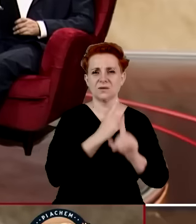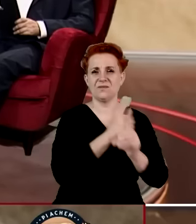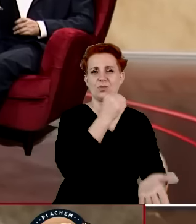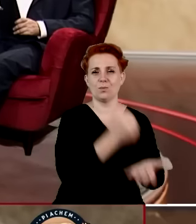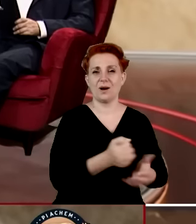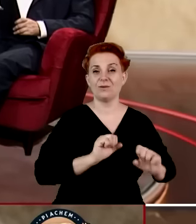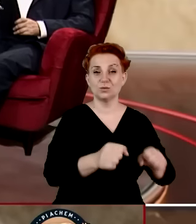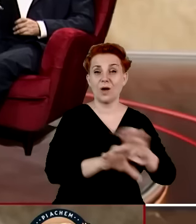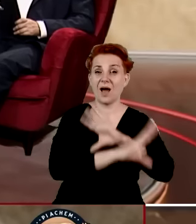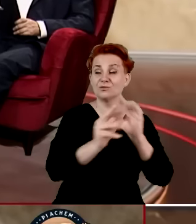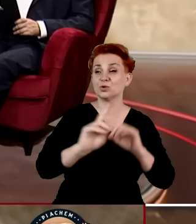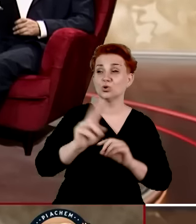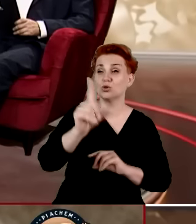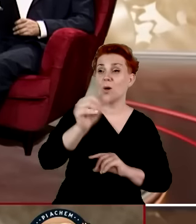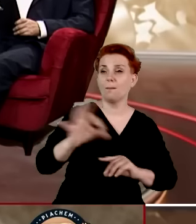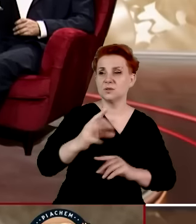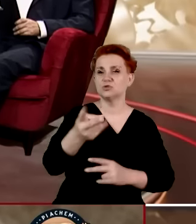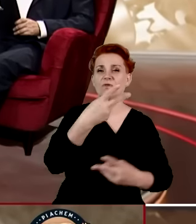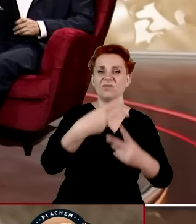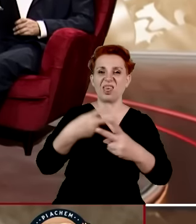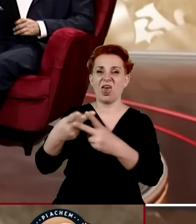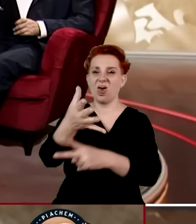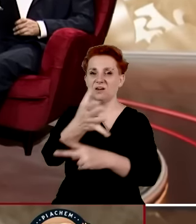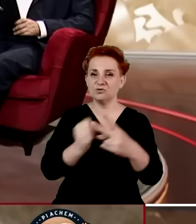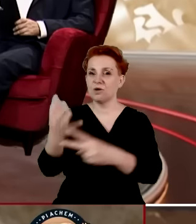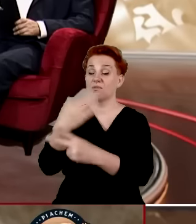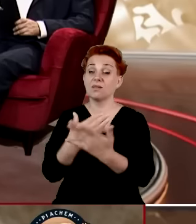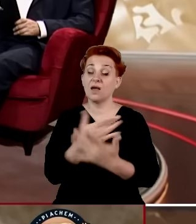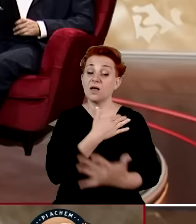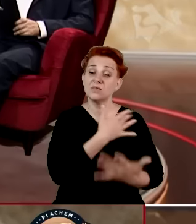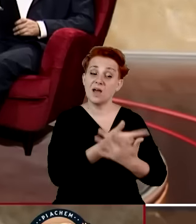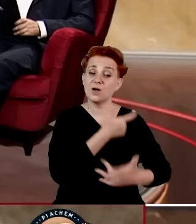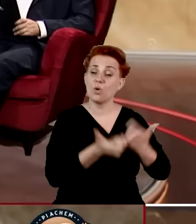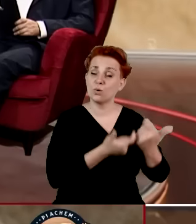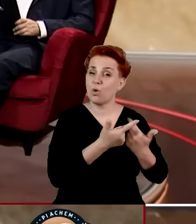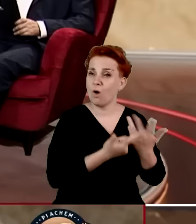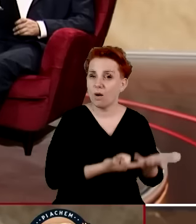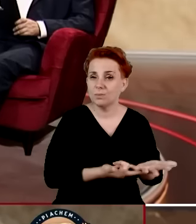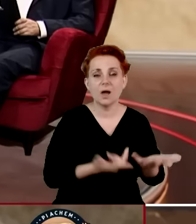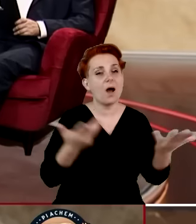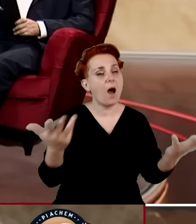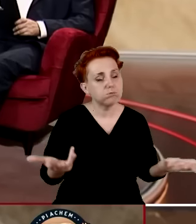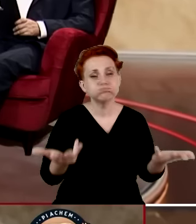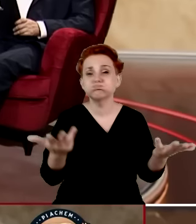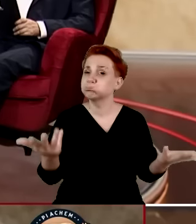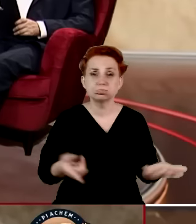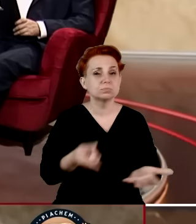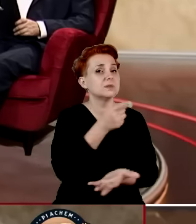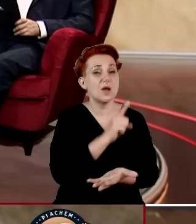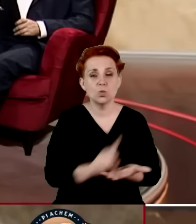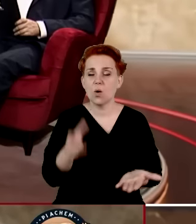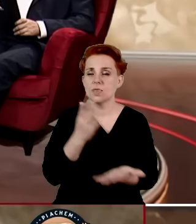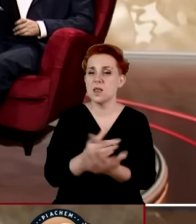czym te opinie dołączył do akt sprawy, co zupełnie nie jest sugestią polityczną jakie decyzje mają prokuratorzy